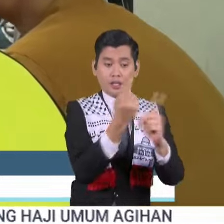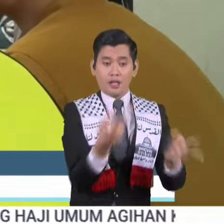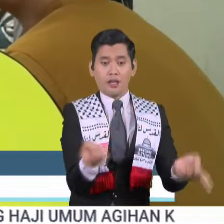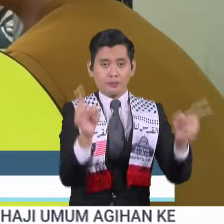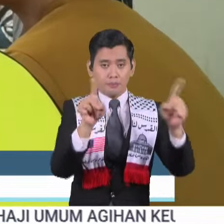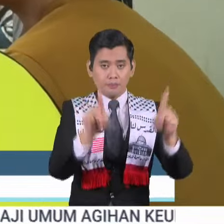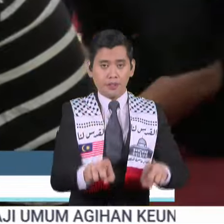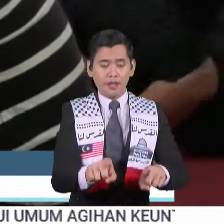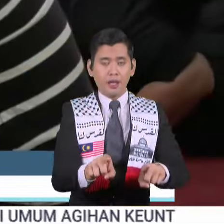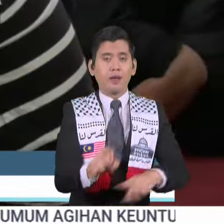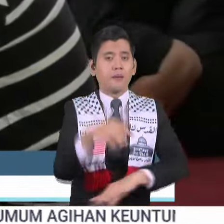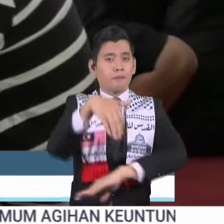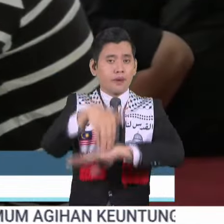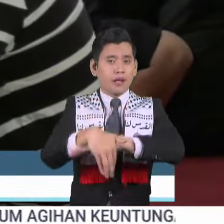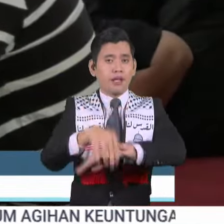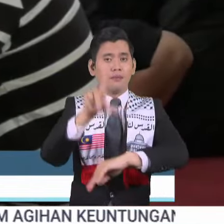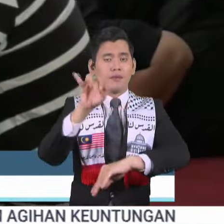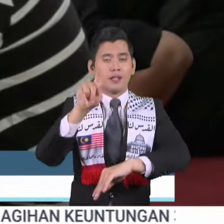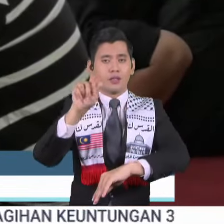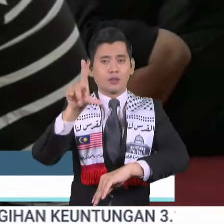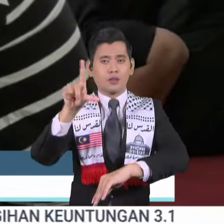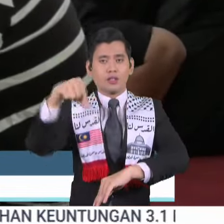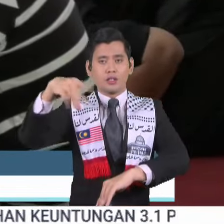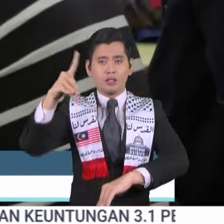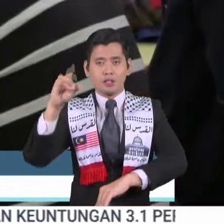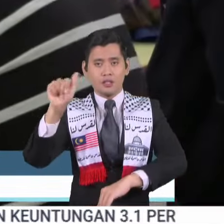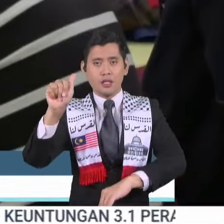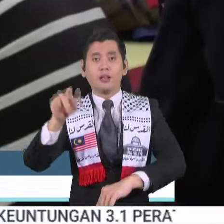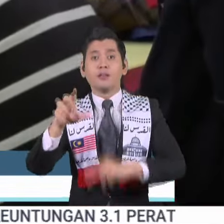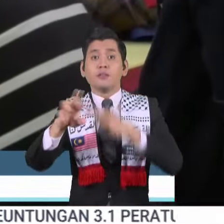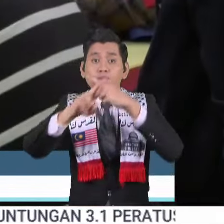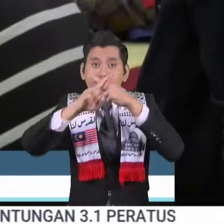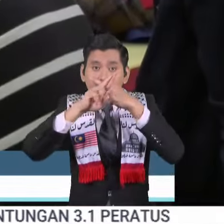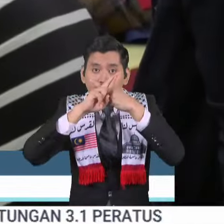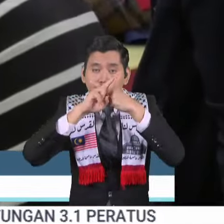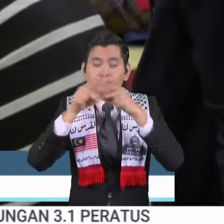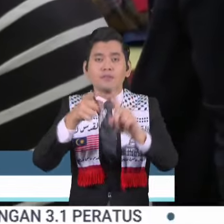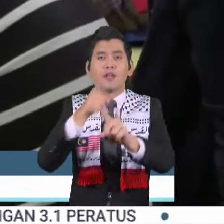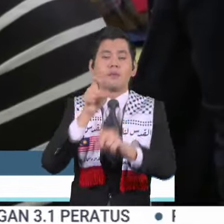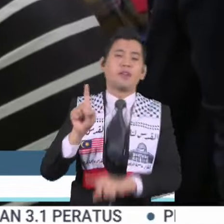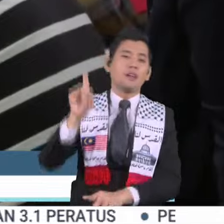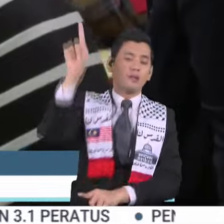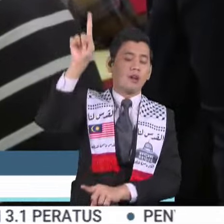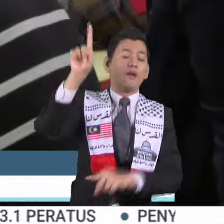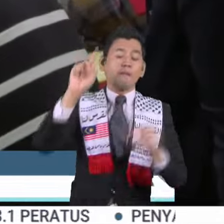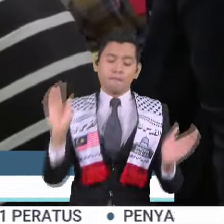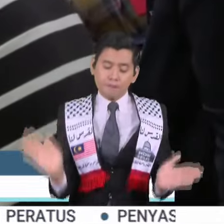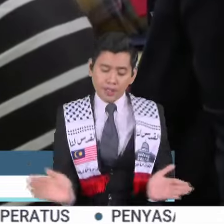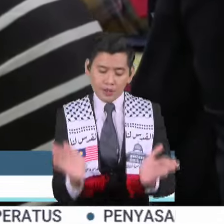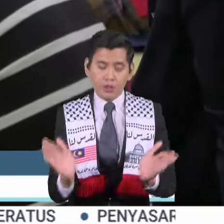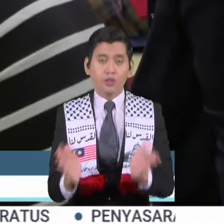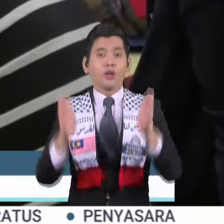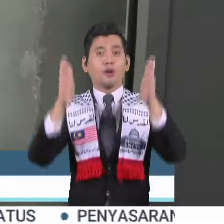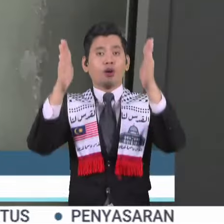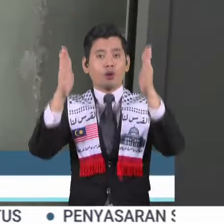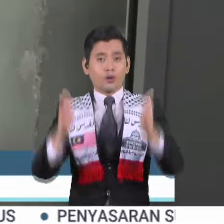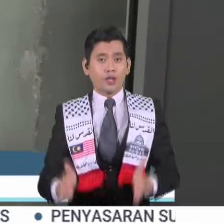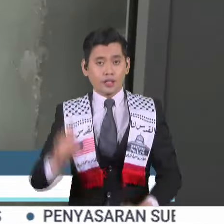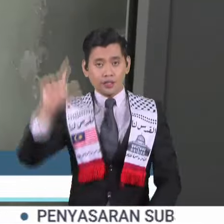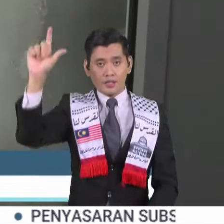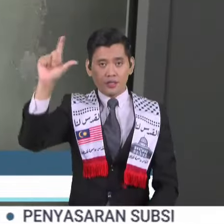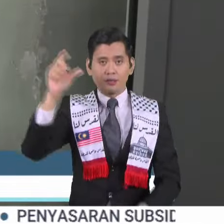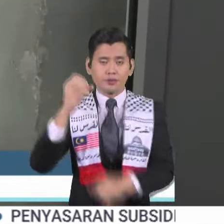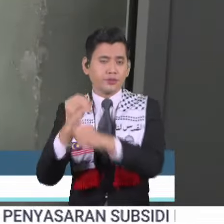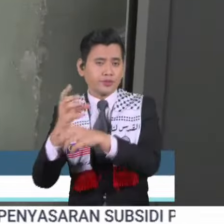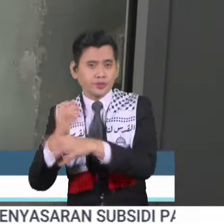berlakunya Lailatul Qadar sengaja dirahsiakan Allah Subhanahu Wataala. Ia sebagai pendorong kepada umat Islam untuk gigih